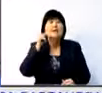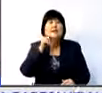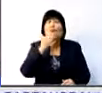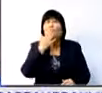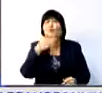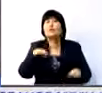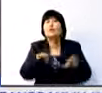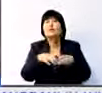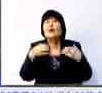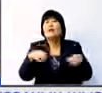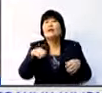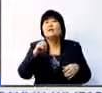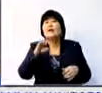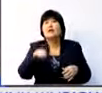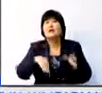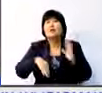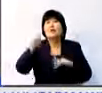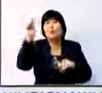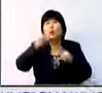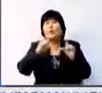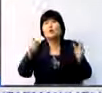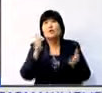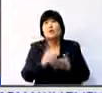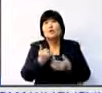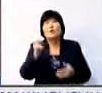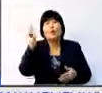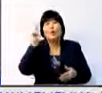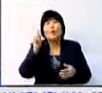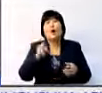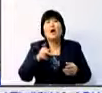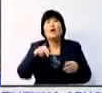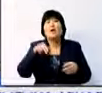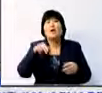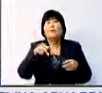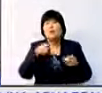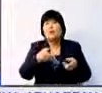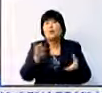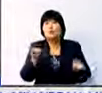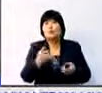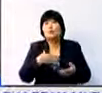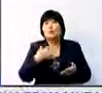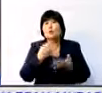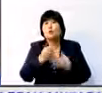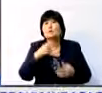бірыңғай тестіміз бар, жоғарғы оқу орындары бар, соған оқуға бару үшін бізде